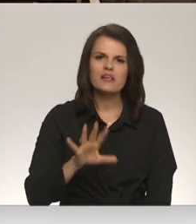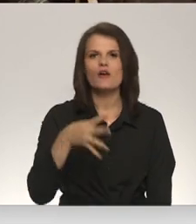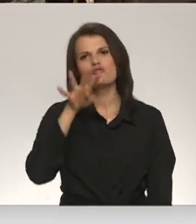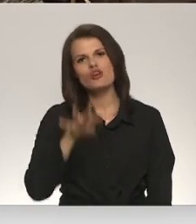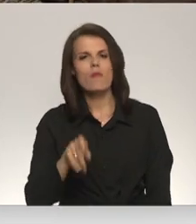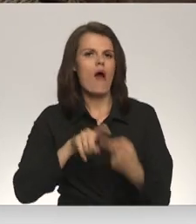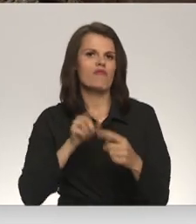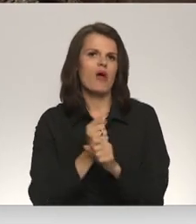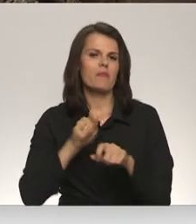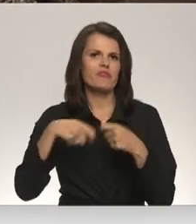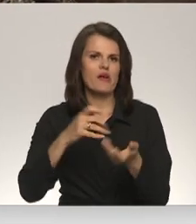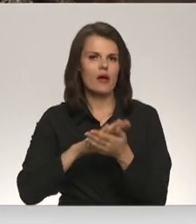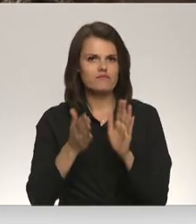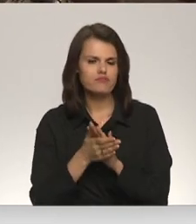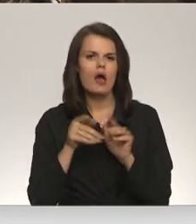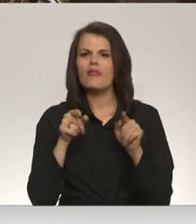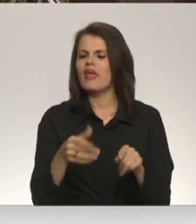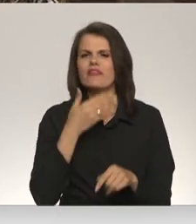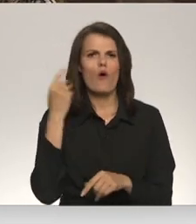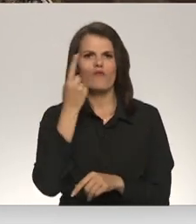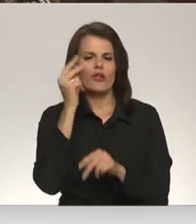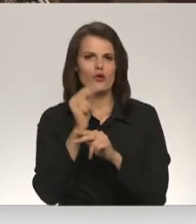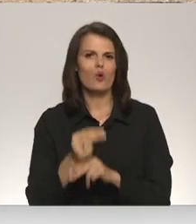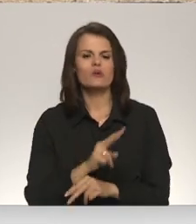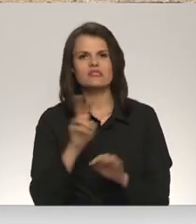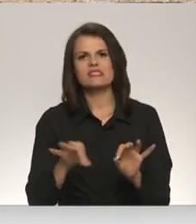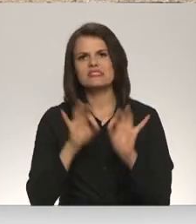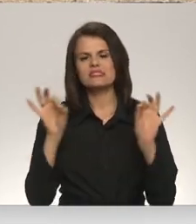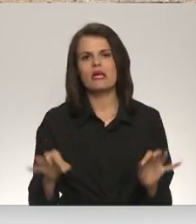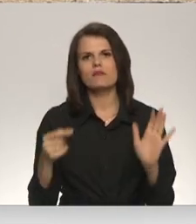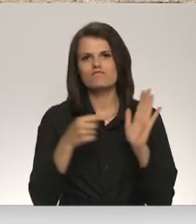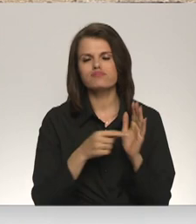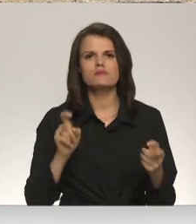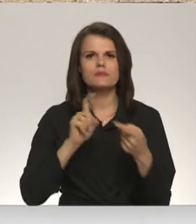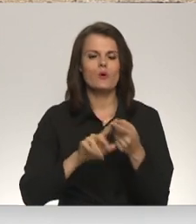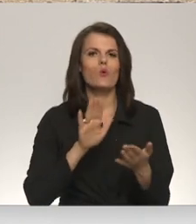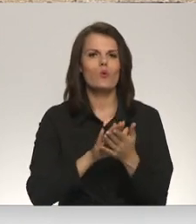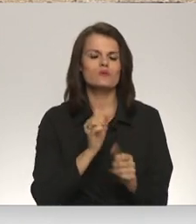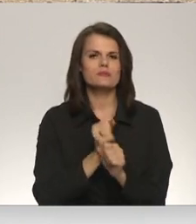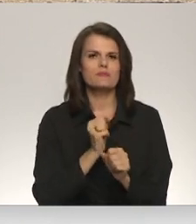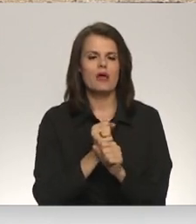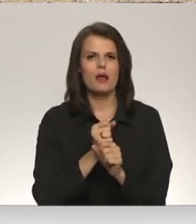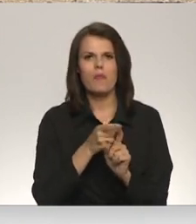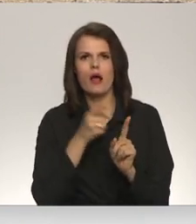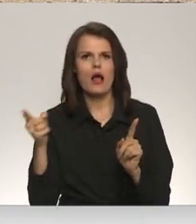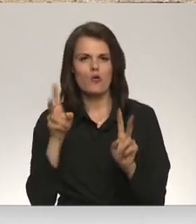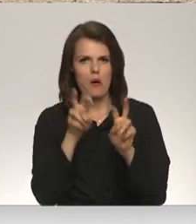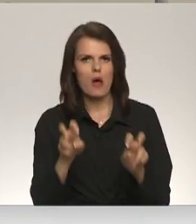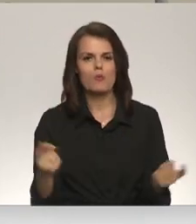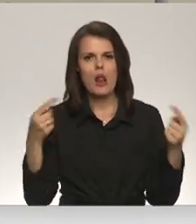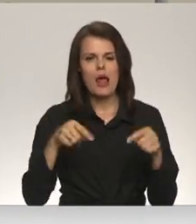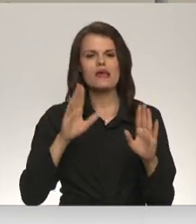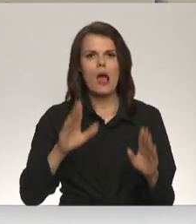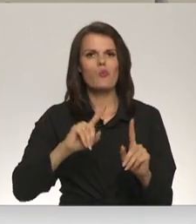mēneši. Jāpiebilst, ka šie nav vienīgie grozījumi, kas stājoties spēkā, attiektos uz pārbaudas laika garumu. Tam būs jābūt īsākam